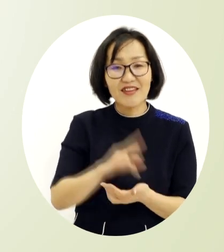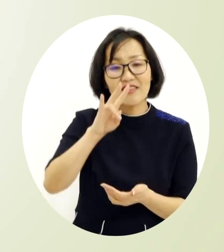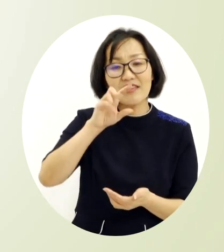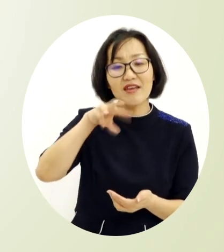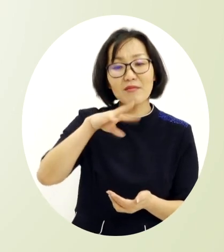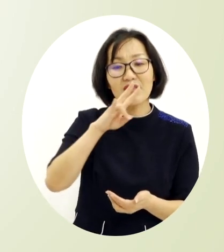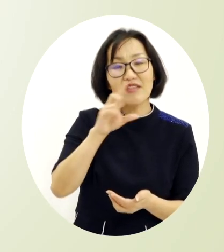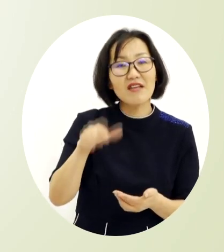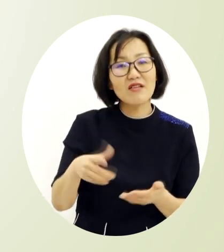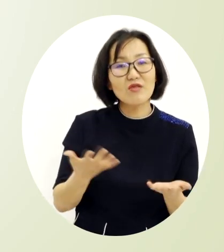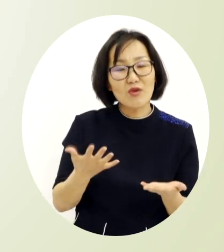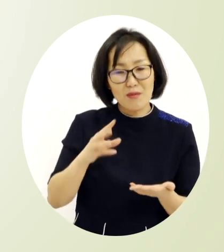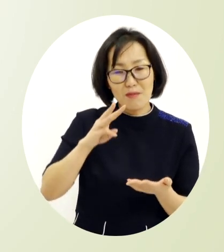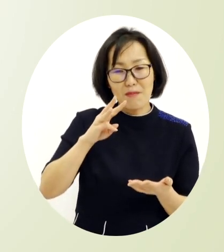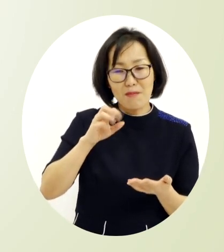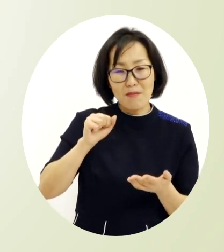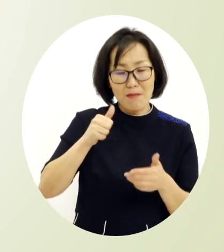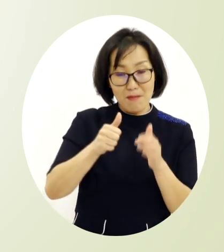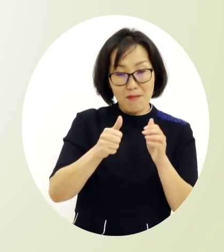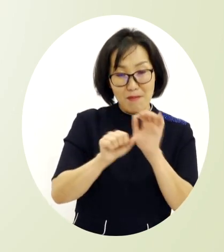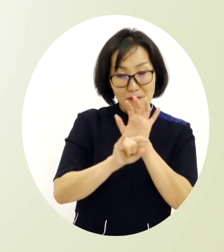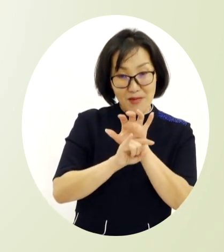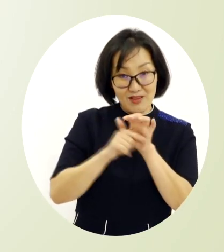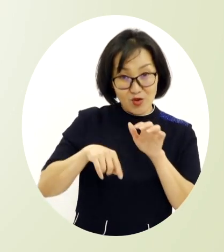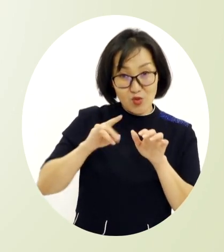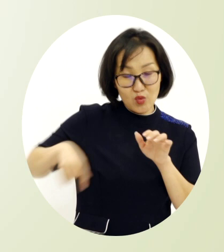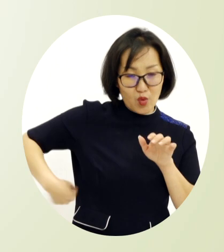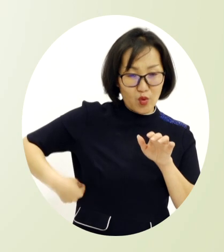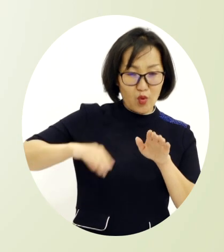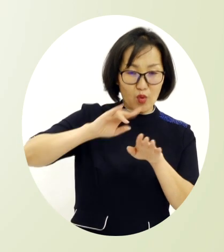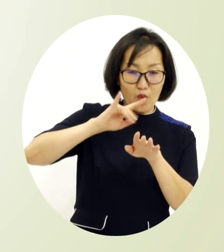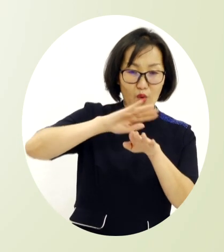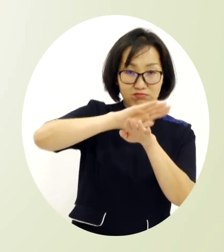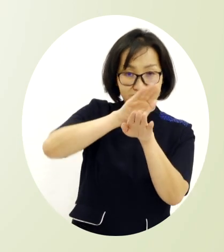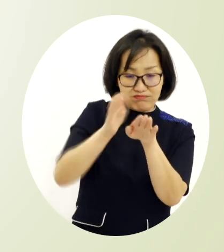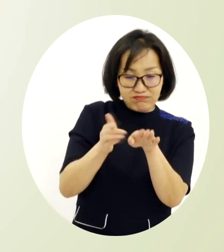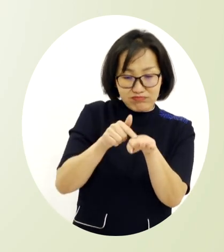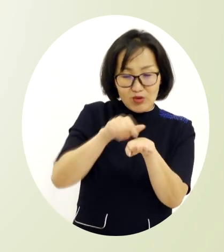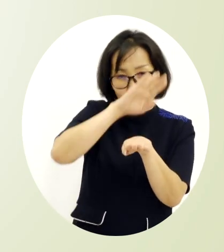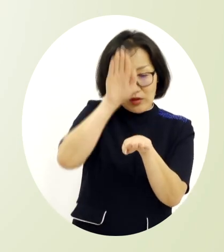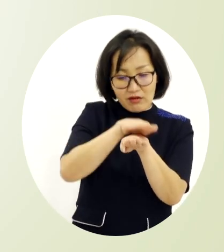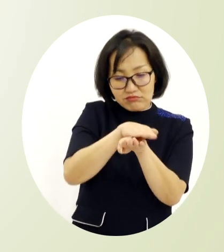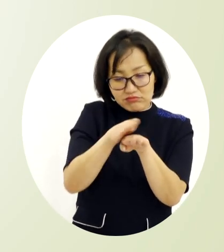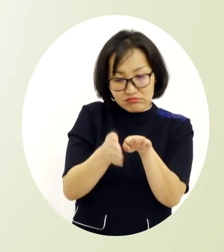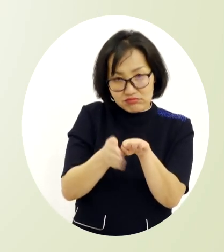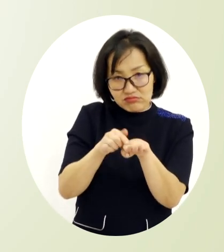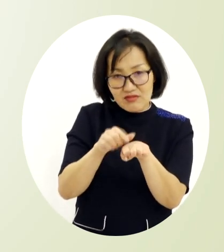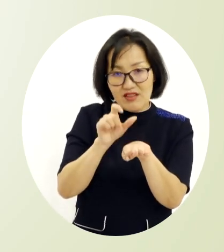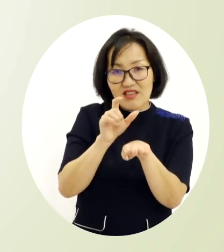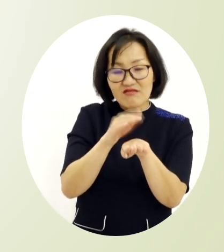Нэмнэ гэдэг маань малын нуруунд нөмөргөн хочих эсхий хөвөн зулж хийсэн зүйлийг хэлдэг юм байна.